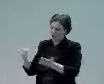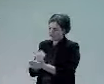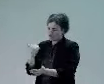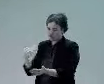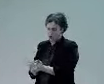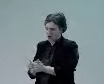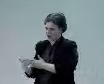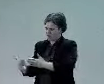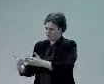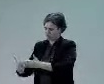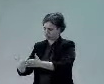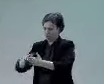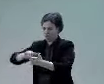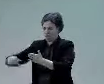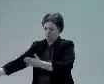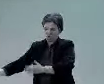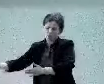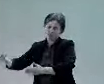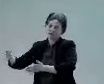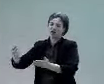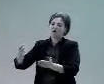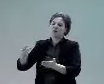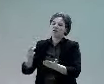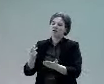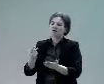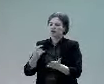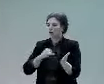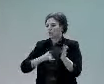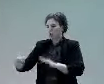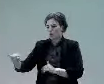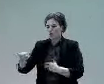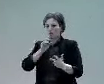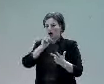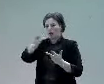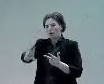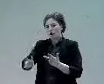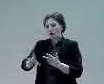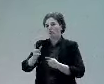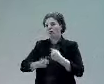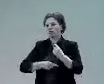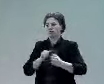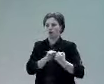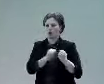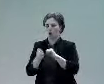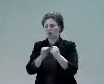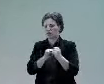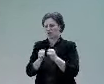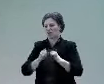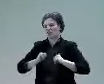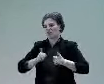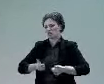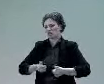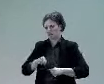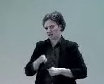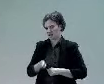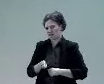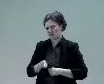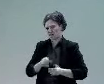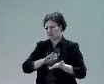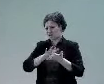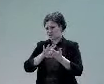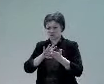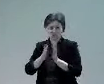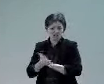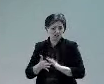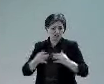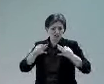arricchisca i trafficanti. E l'ultima è un appello affinché si continui questa battaglia sulla cittadinanza, che è una riforma di civiltà, guardate, perché